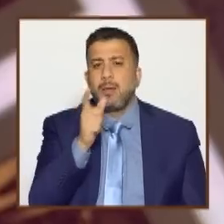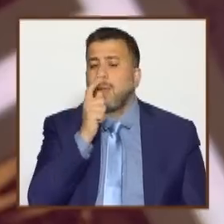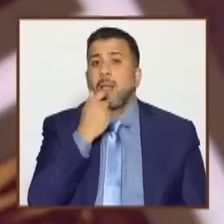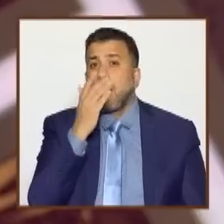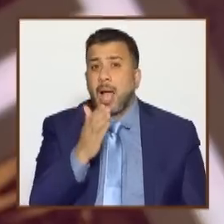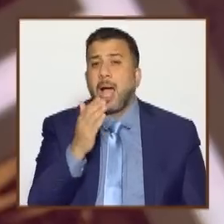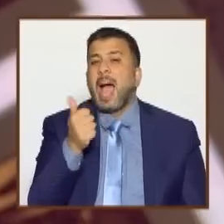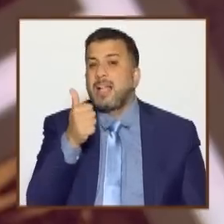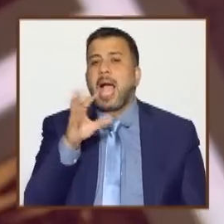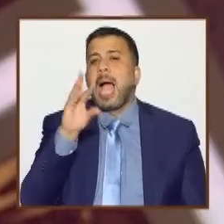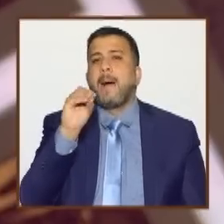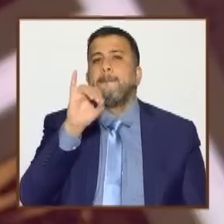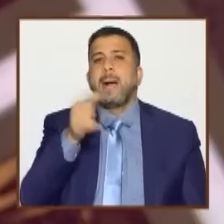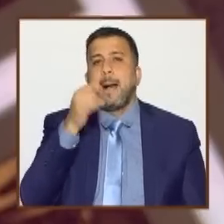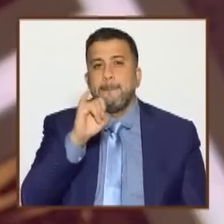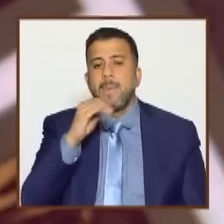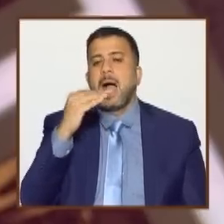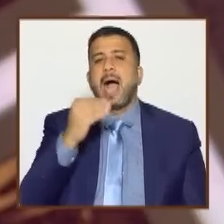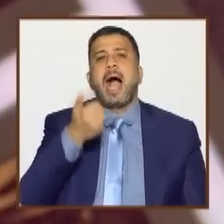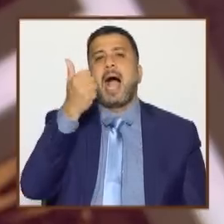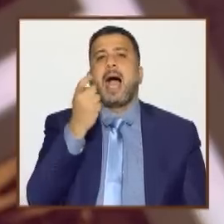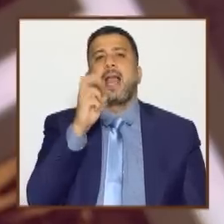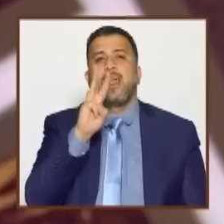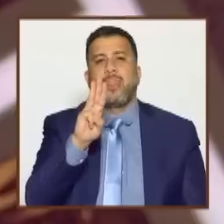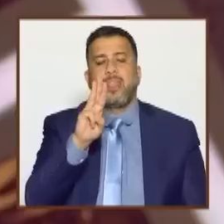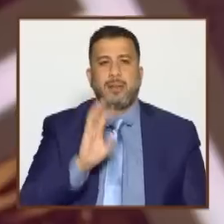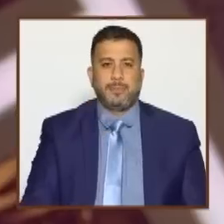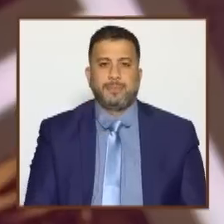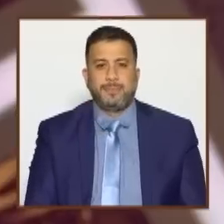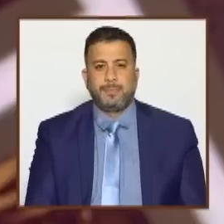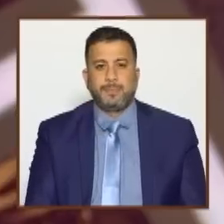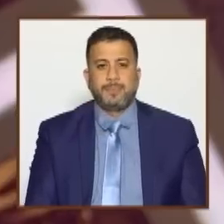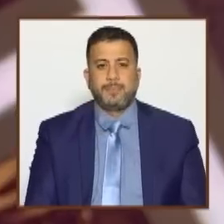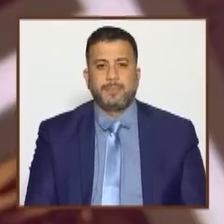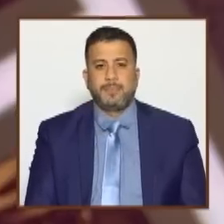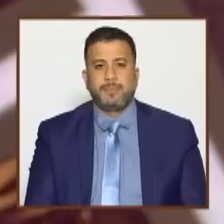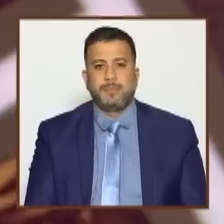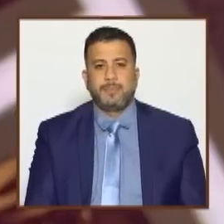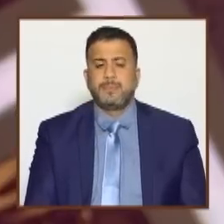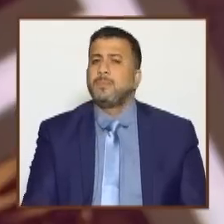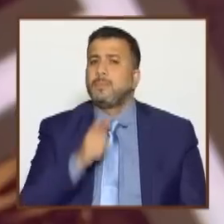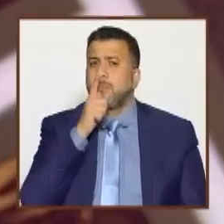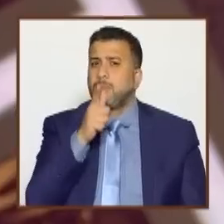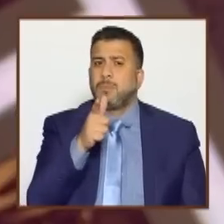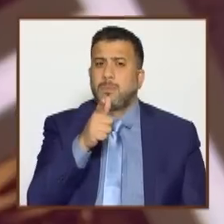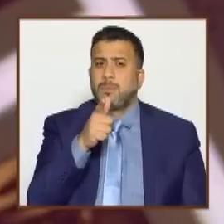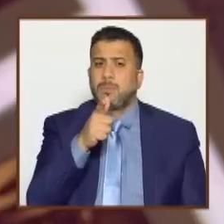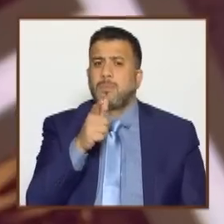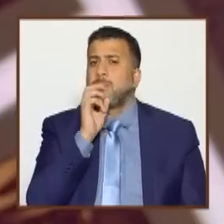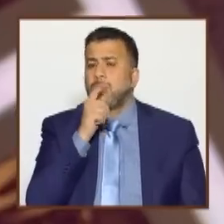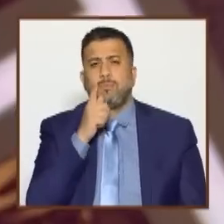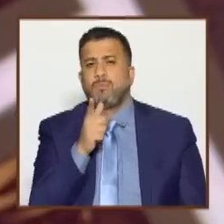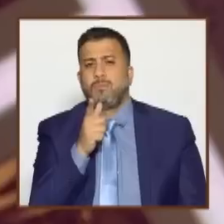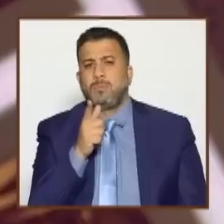أو الحارث وهمام. وأيضا الكنى، كان النبي عليه الصلاة والسلام يكني أصحابه